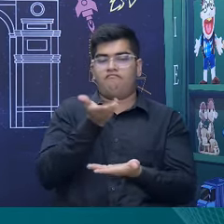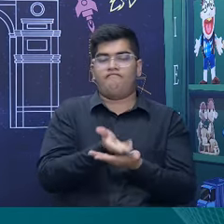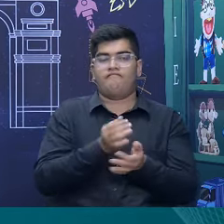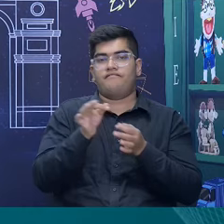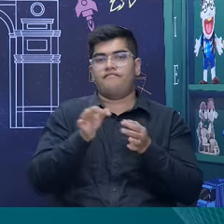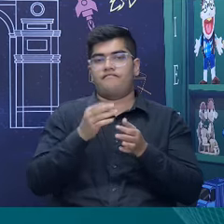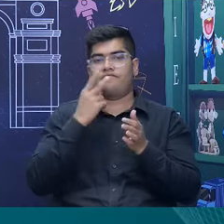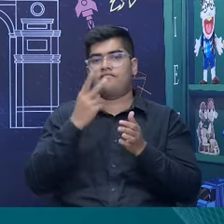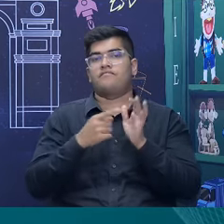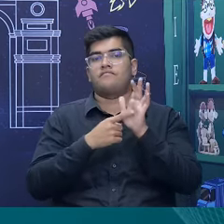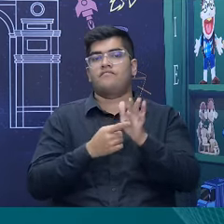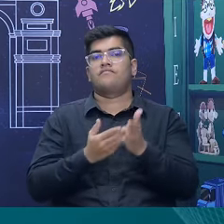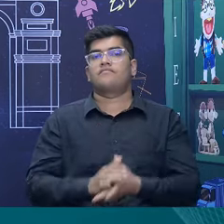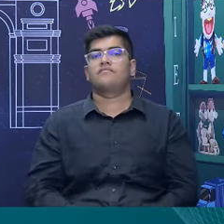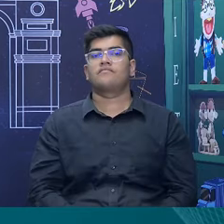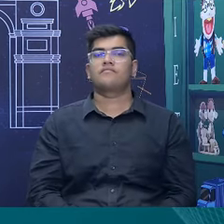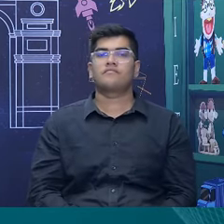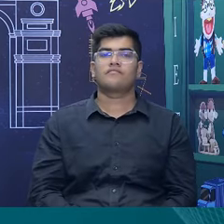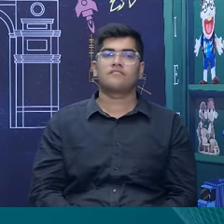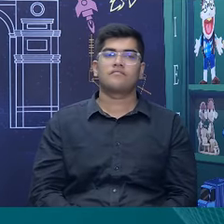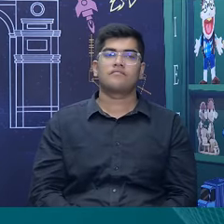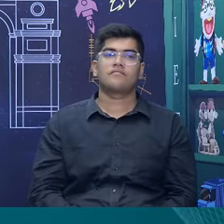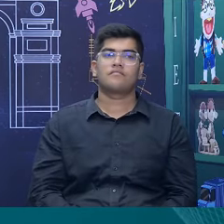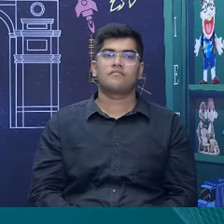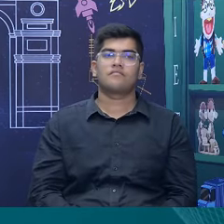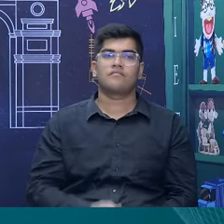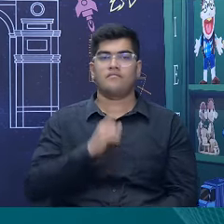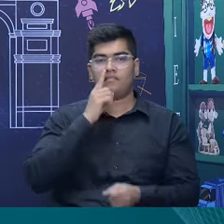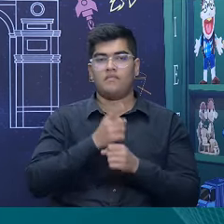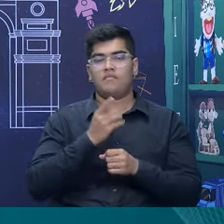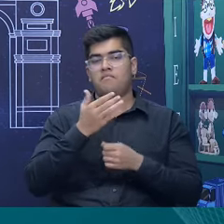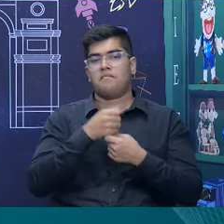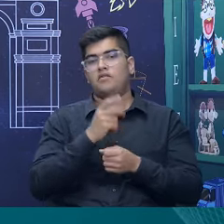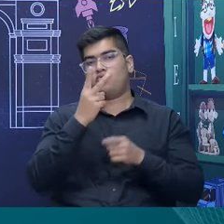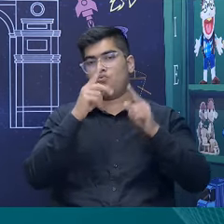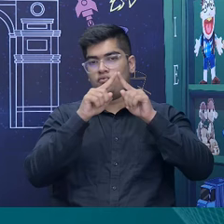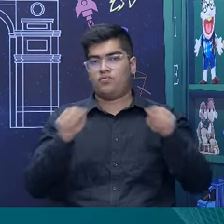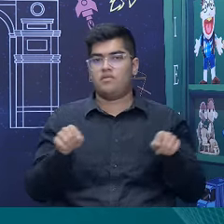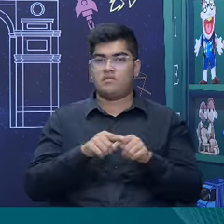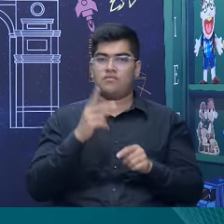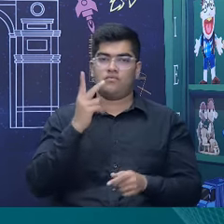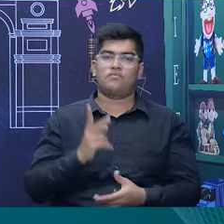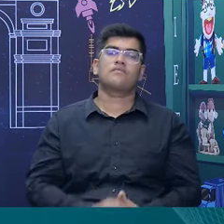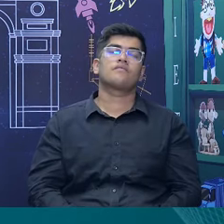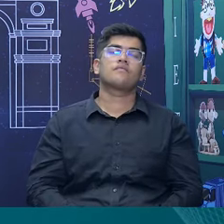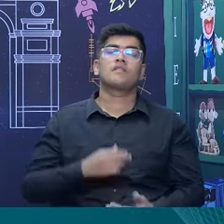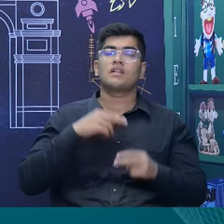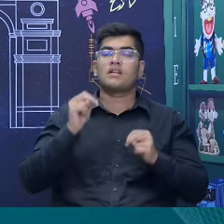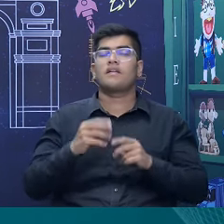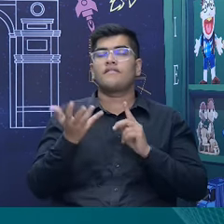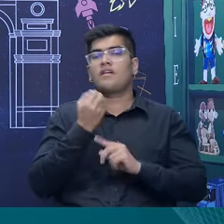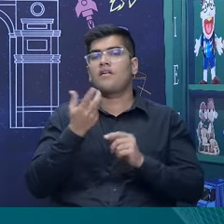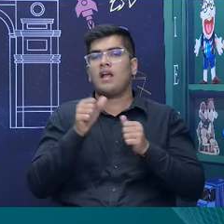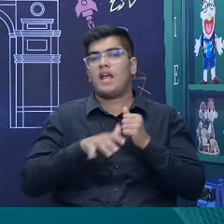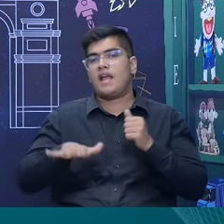है यह देखिए मैम ने बहुत हमारा काम आसान किया दो ट्रायंगल फॉर्म किए हैं हमें एरिया ऑफ ट्रायंगल निकालना